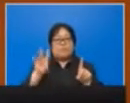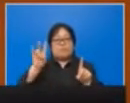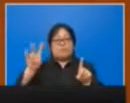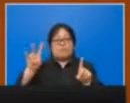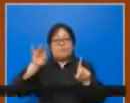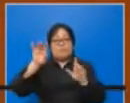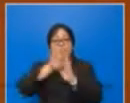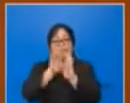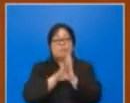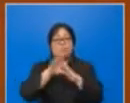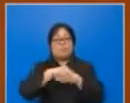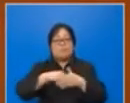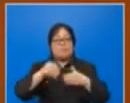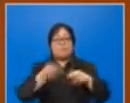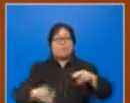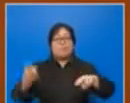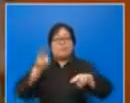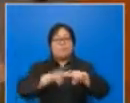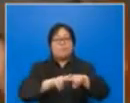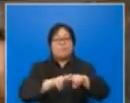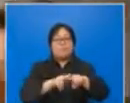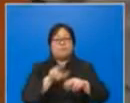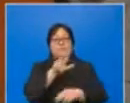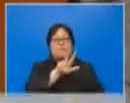RM116.7 bilion iaitu peningkatan sebanyak